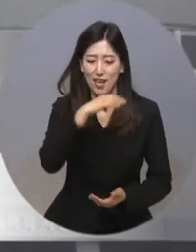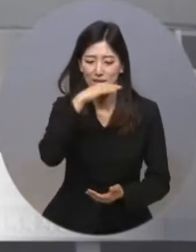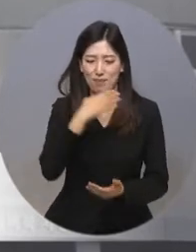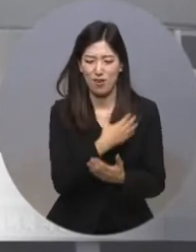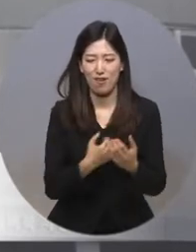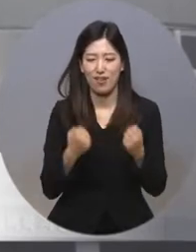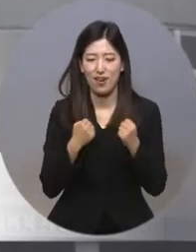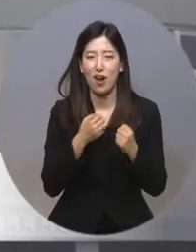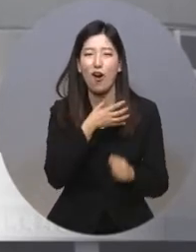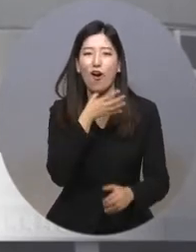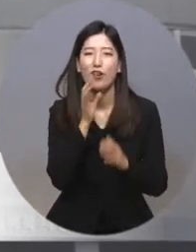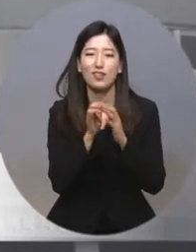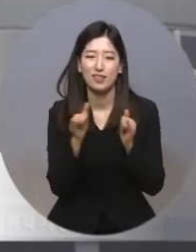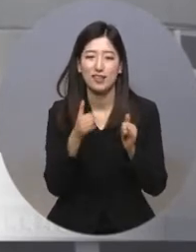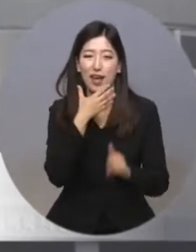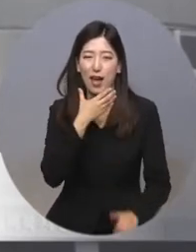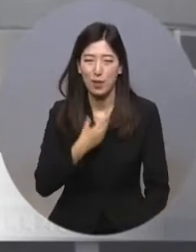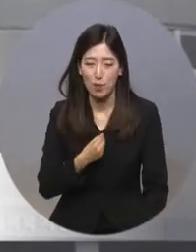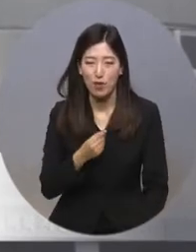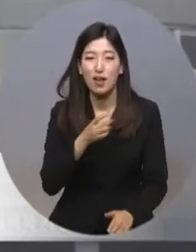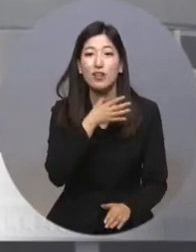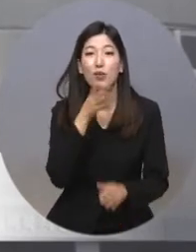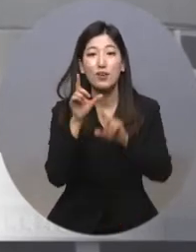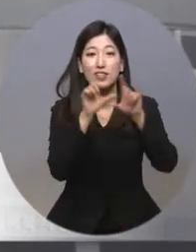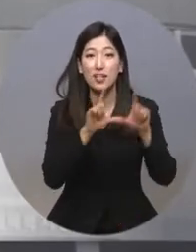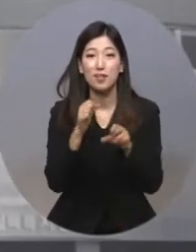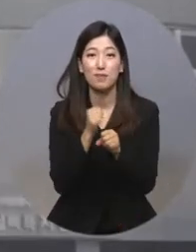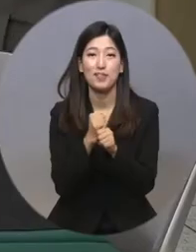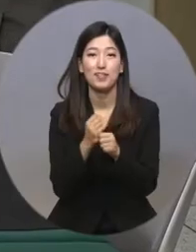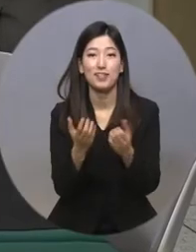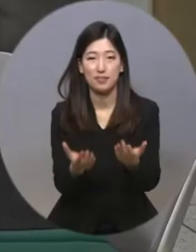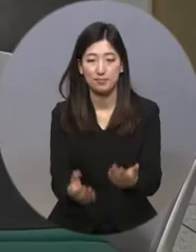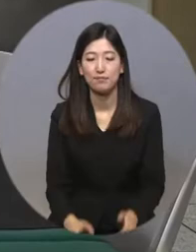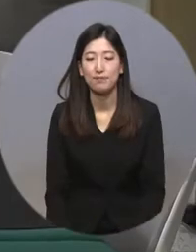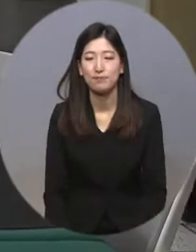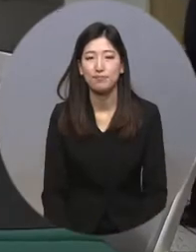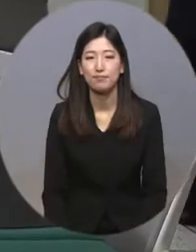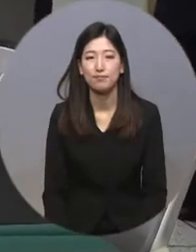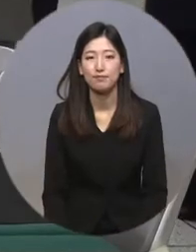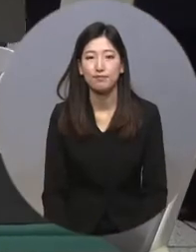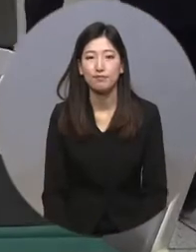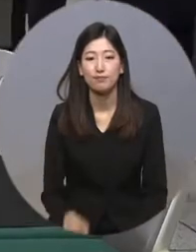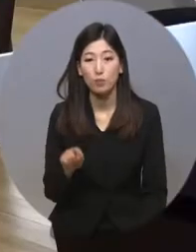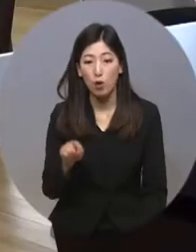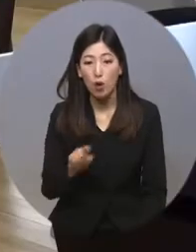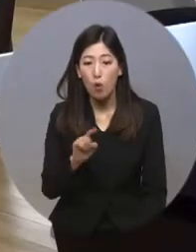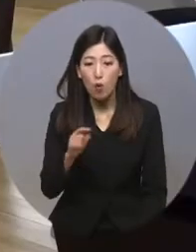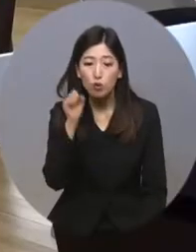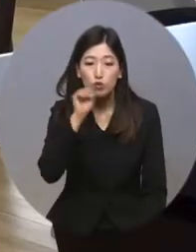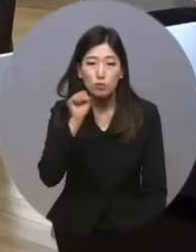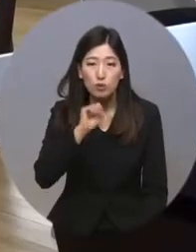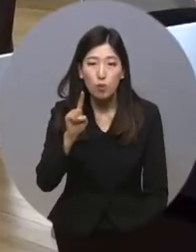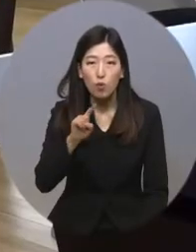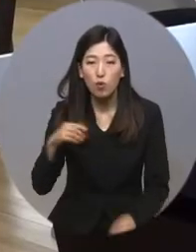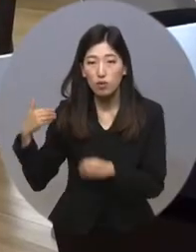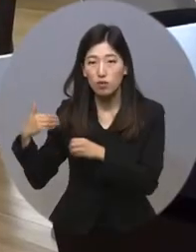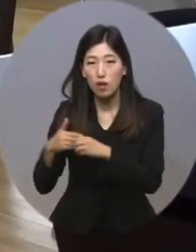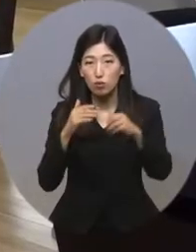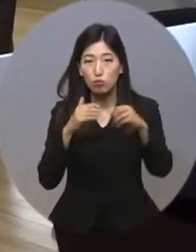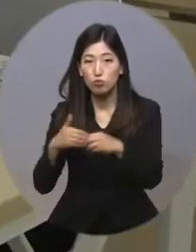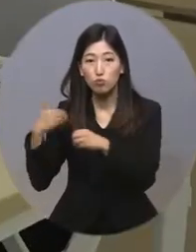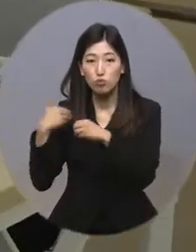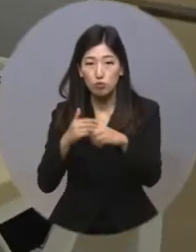노후, 더불어 함께하는 복지관을 만들어 가겠습니다. 시설에는 서예교실, 탁구장, 컴퓨터실